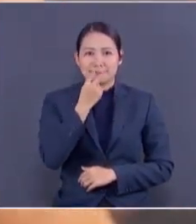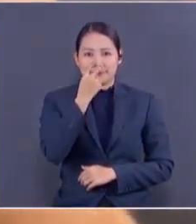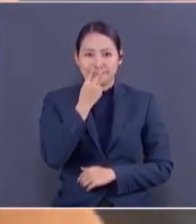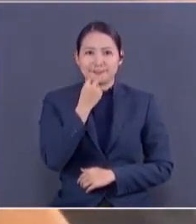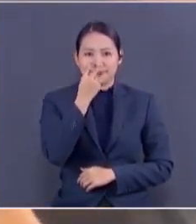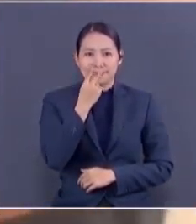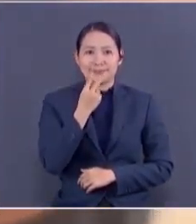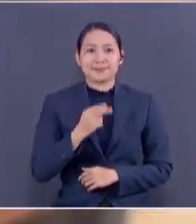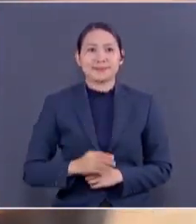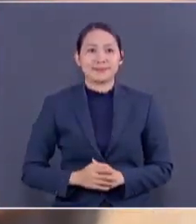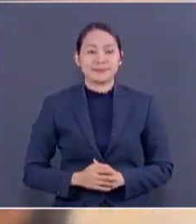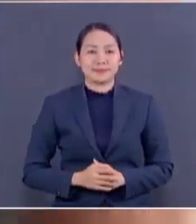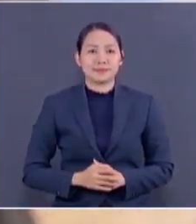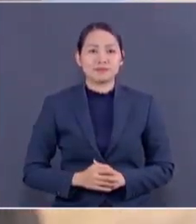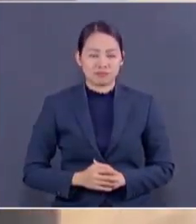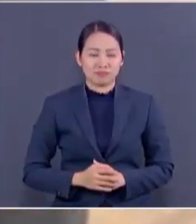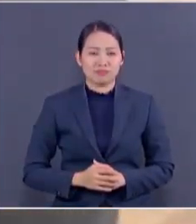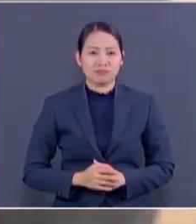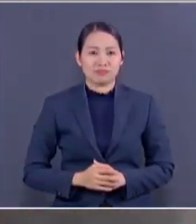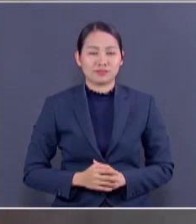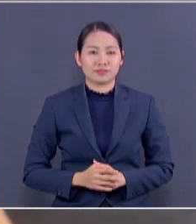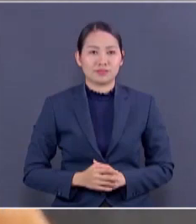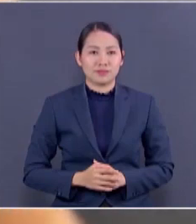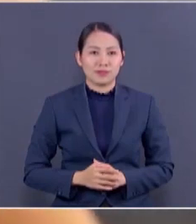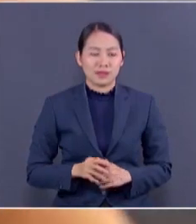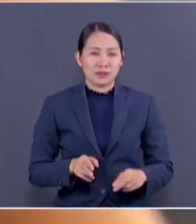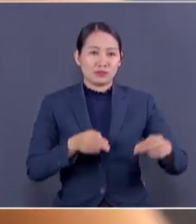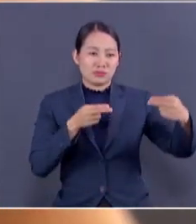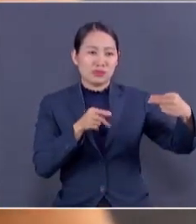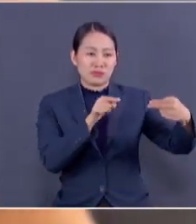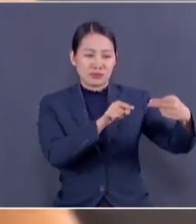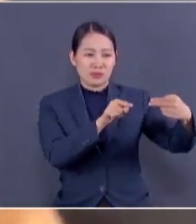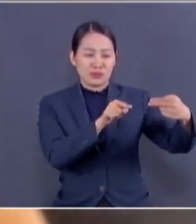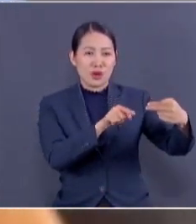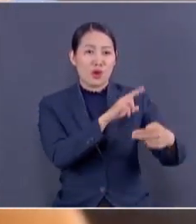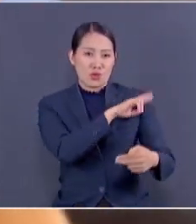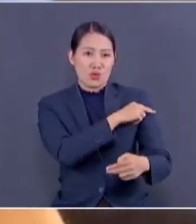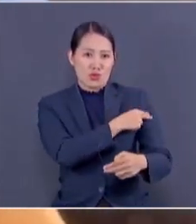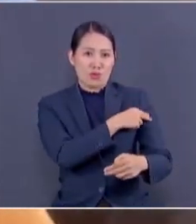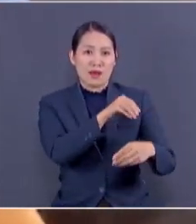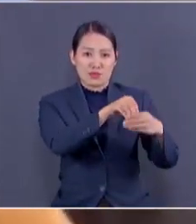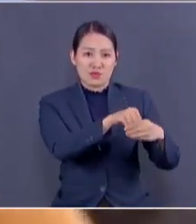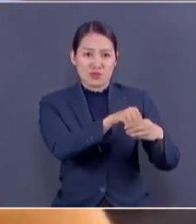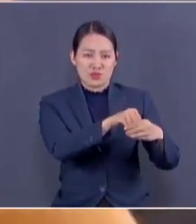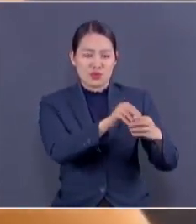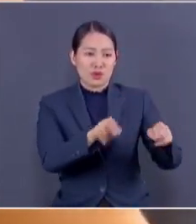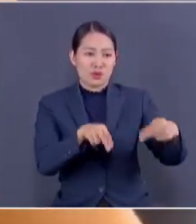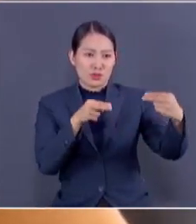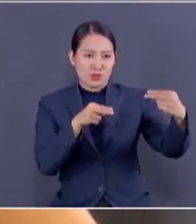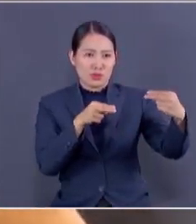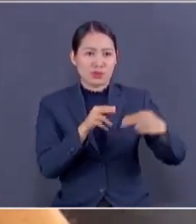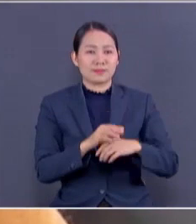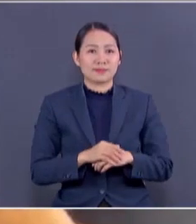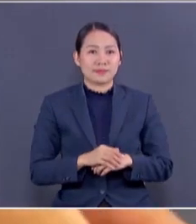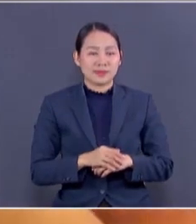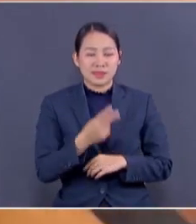พอแล้ว เนี่ยครับต้องพักรักษาตัวอยู่นะครับแล้วก็นักข่าวก็โทรเข้าไปวิดีโอคอลเข้าไปสอบถามเลยเกิดบรรยากาศอันเศร้าส